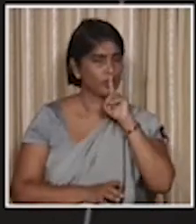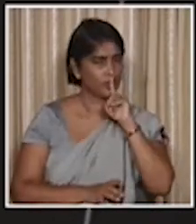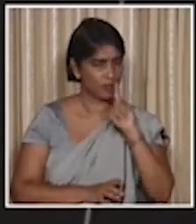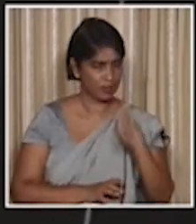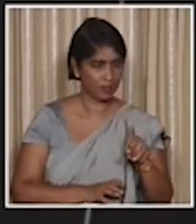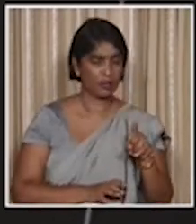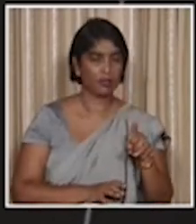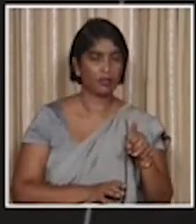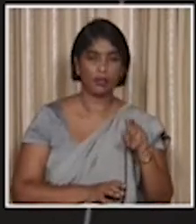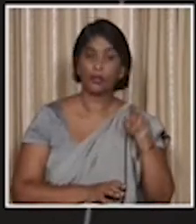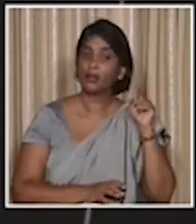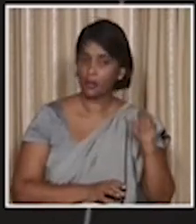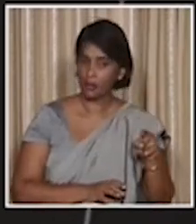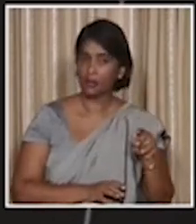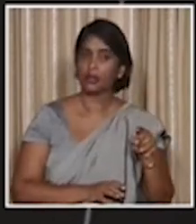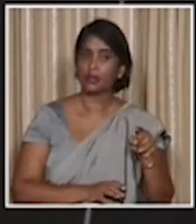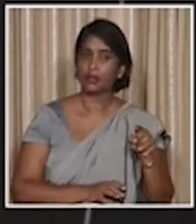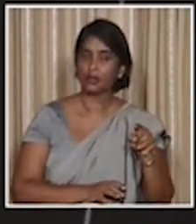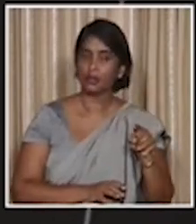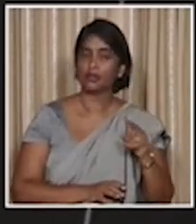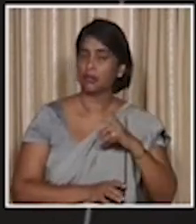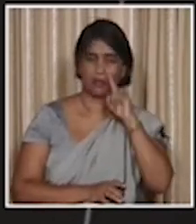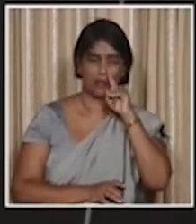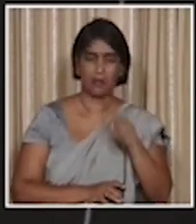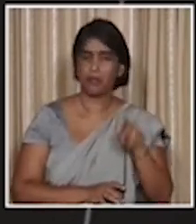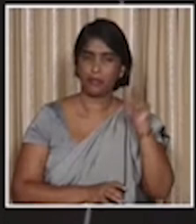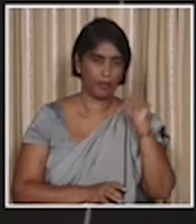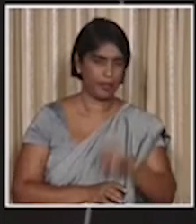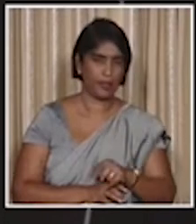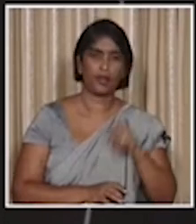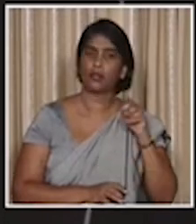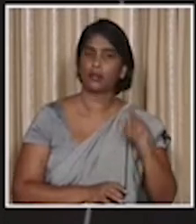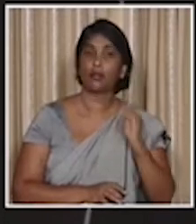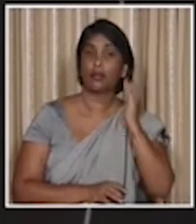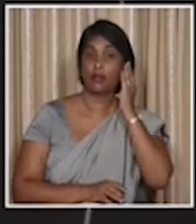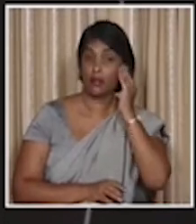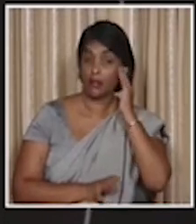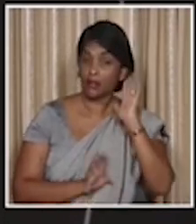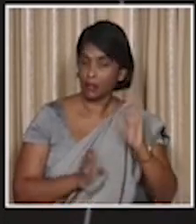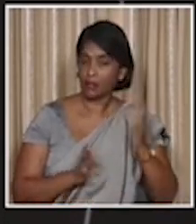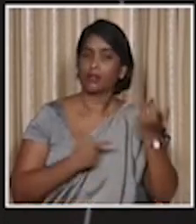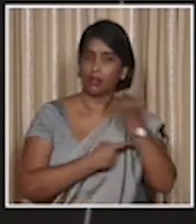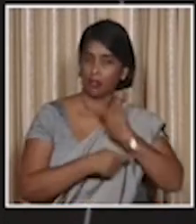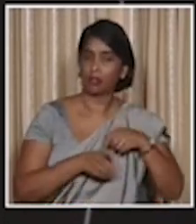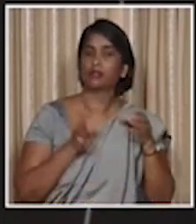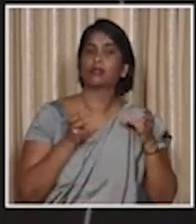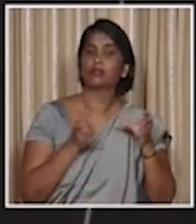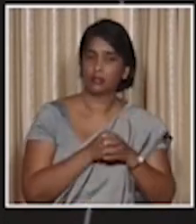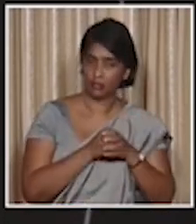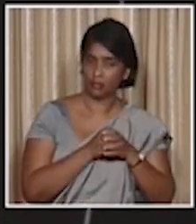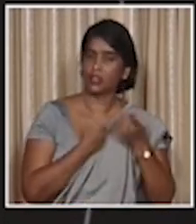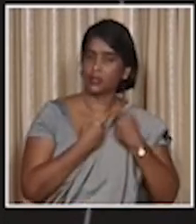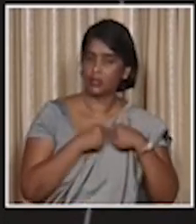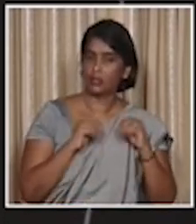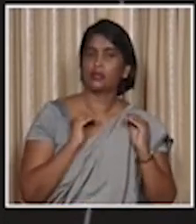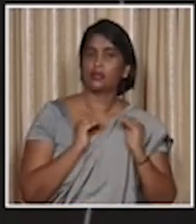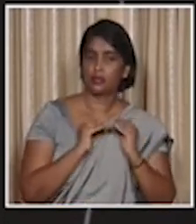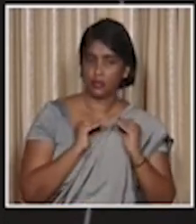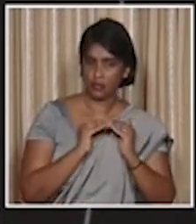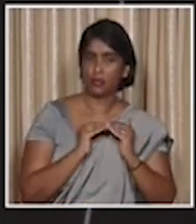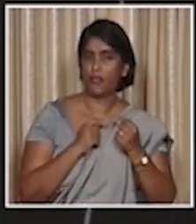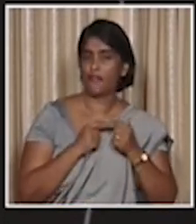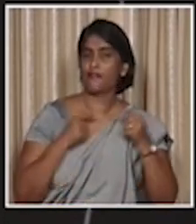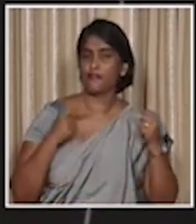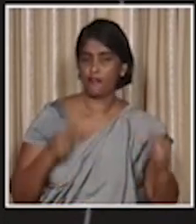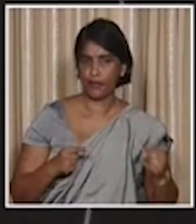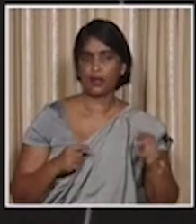නම් ඒක සම්පූර්ණයෙන්ම වැරදි. ඒකට කාන්තාව හැටියට අපි සියලු දෙනාම එක හා සමානව ඊට